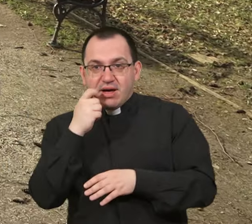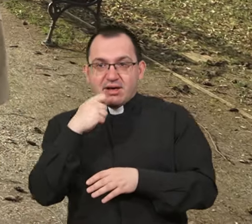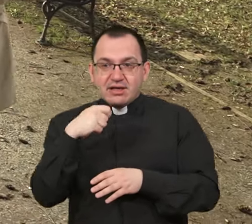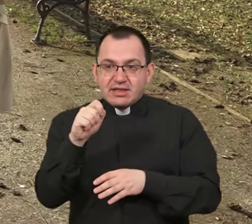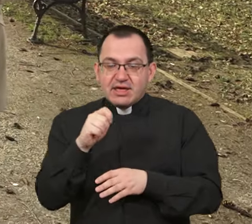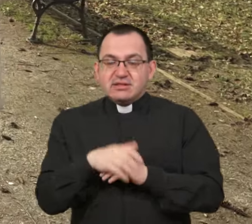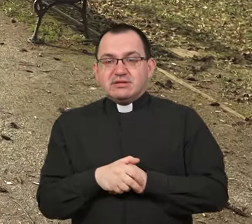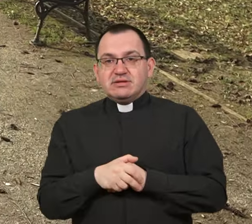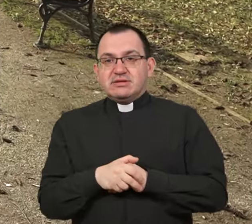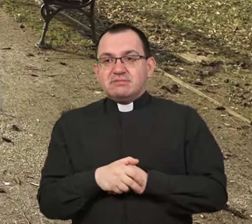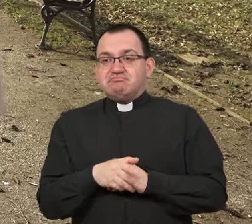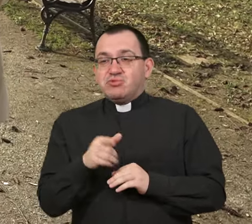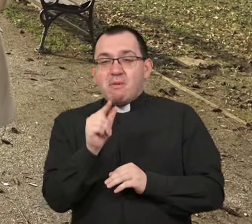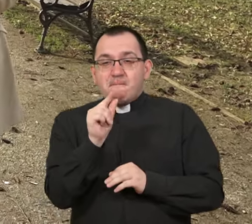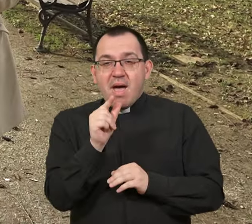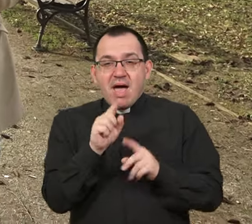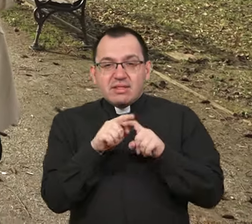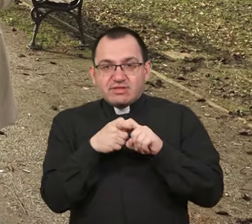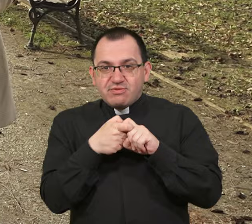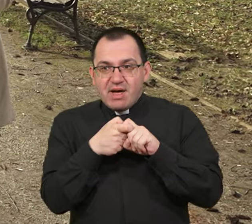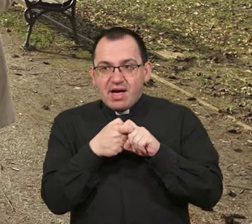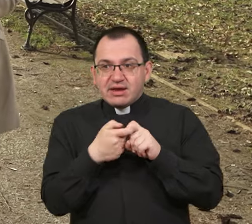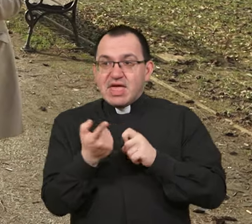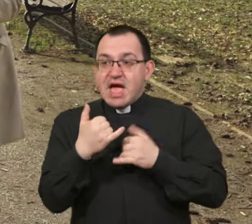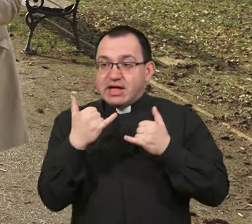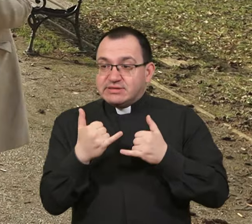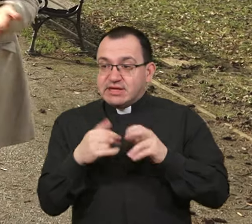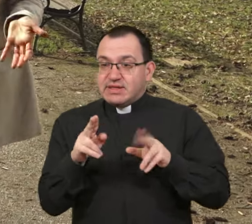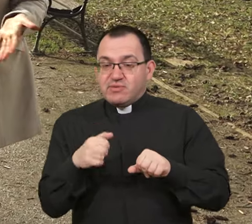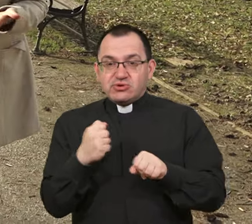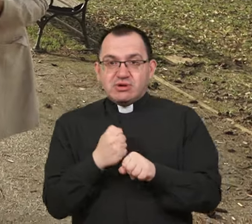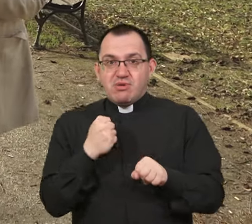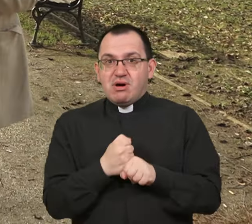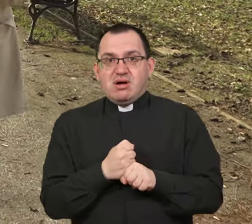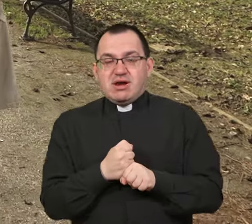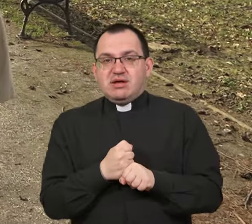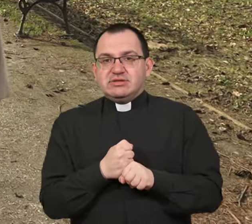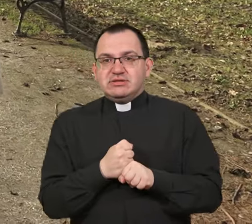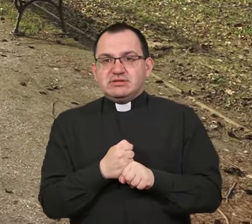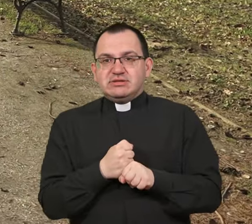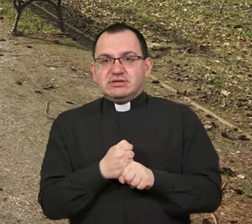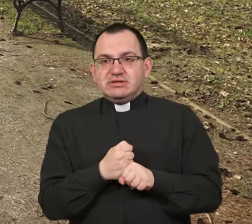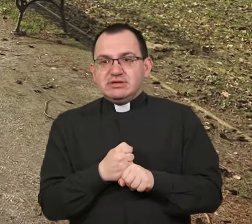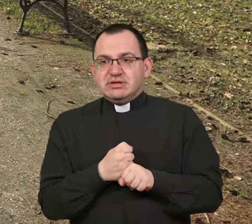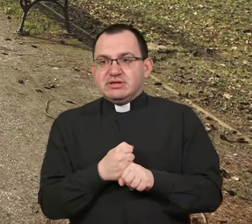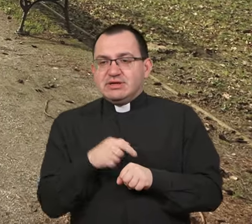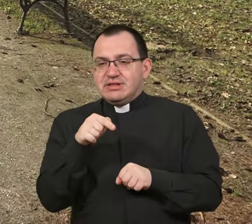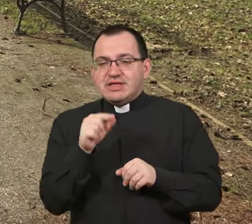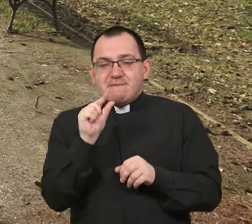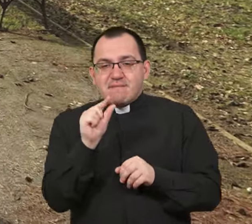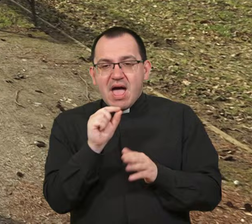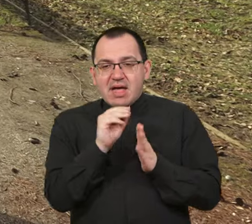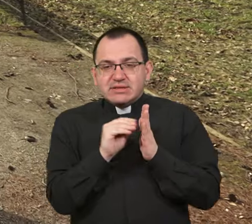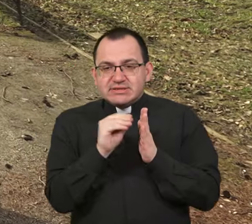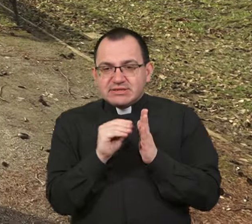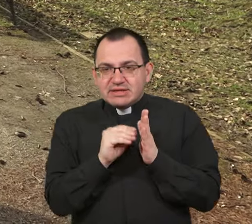u posjetu. Znači, to su sve male stvari koje možemo sad raditi, ako ih već ne radimo kroz cijelu godinu, pa dajmo si bar te male zadatke da